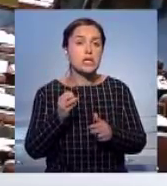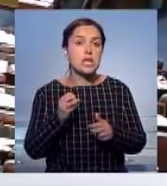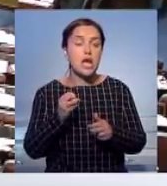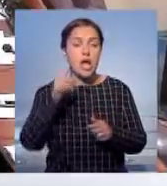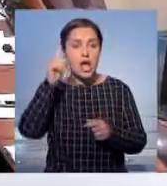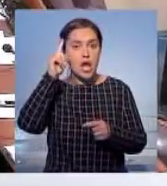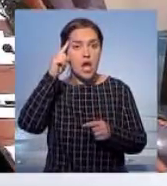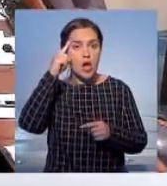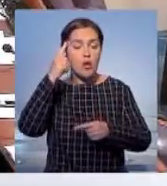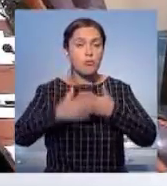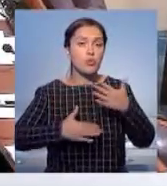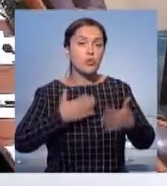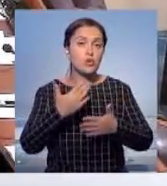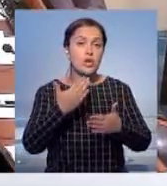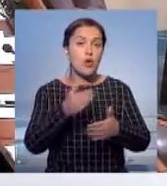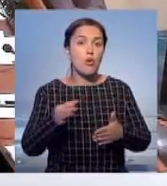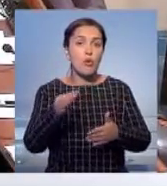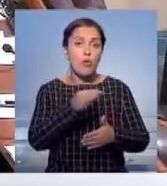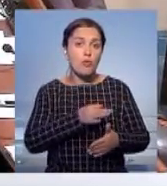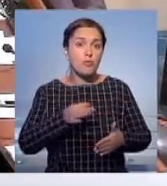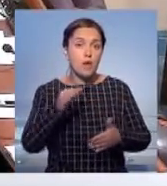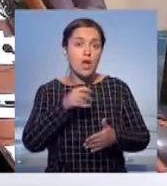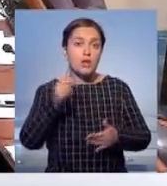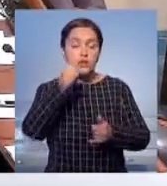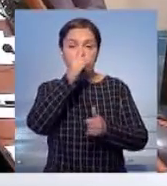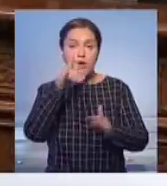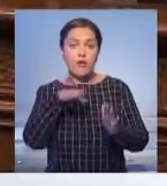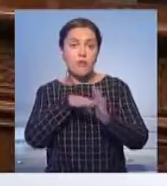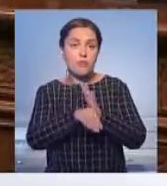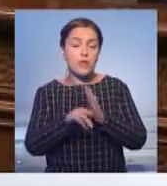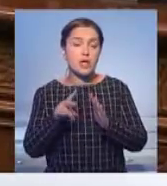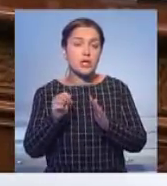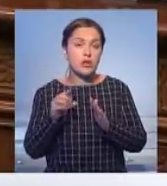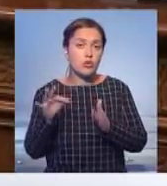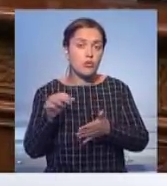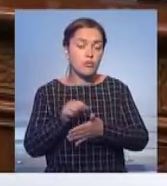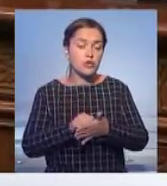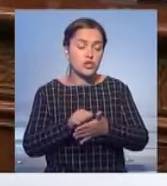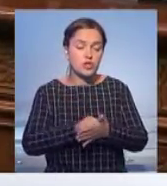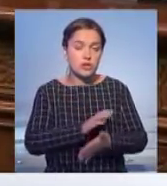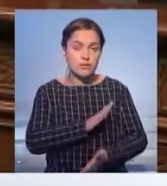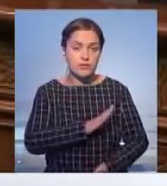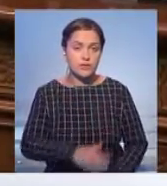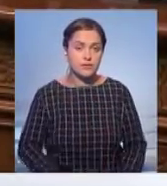областью. Из-за этого бывшая Югославская республика не могла вступить в ЕС и НАТО.